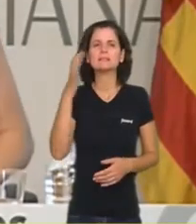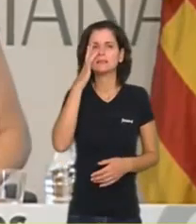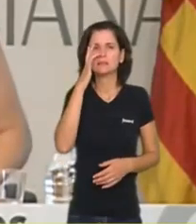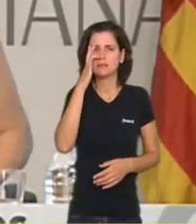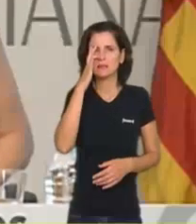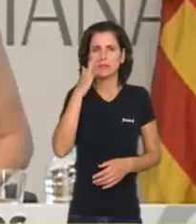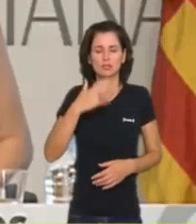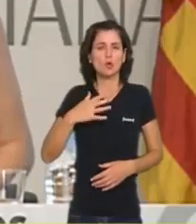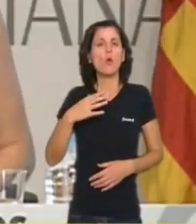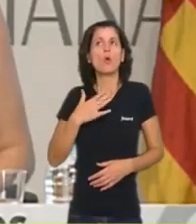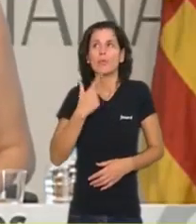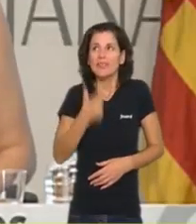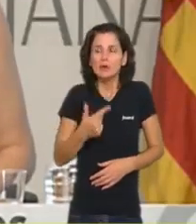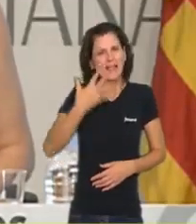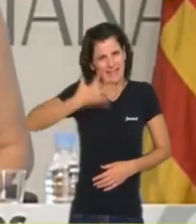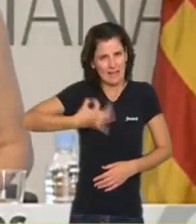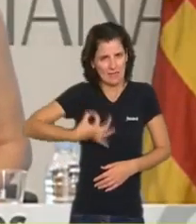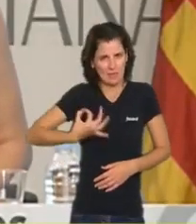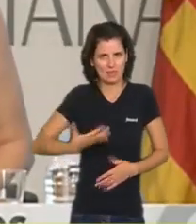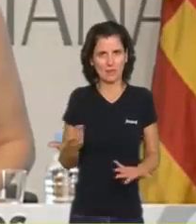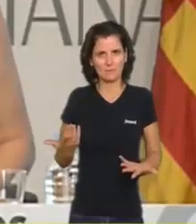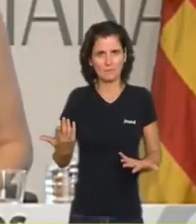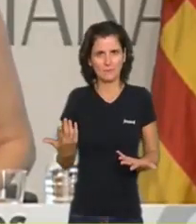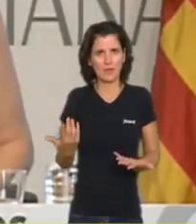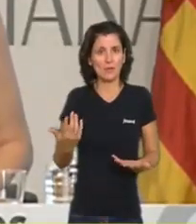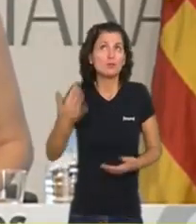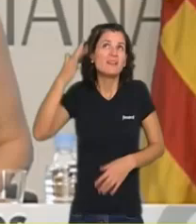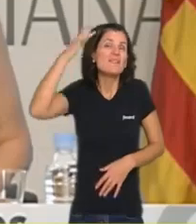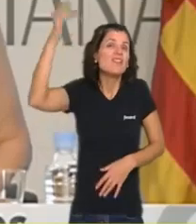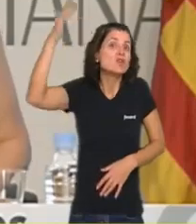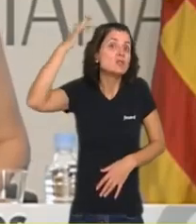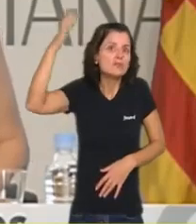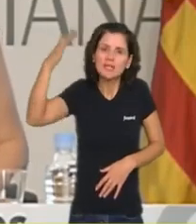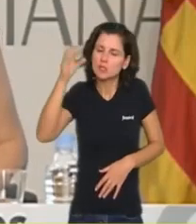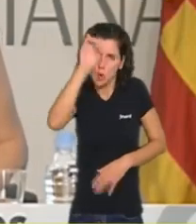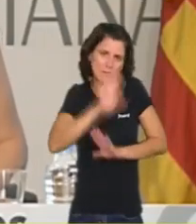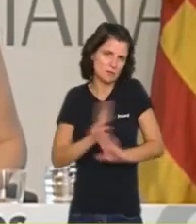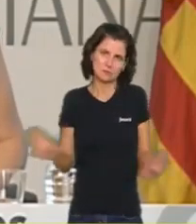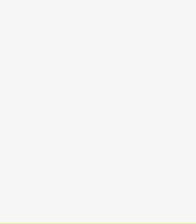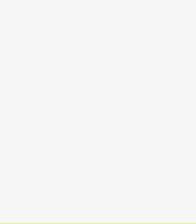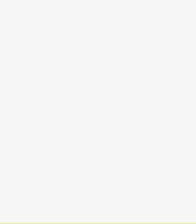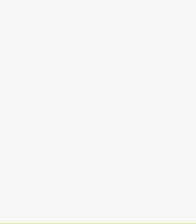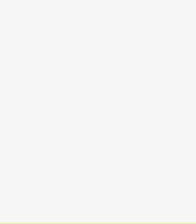opine sobre realitats, sobre ectoplasmes no.